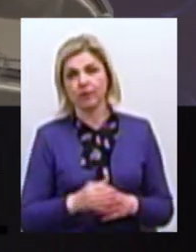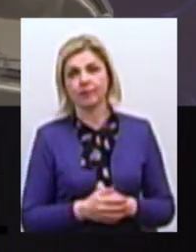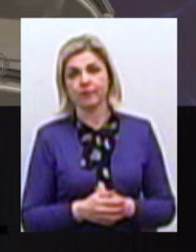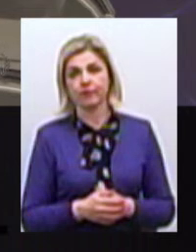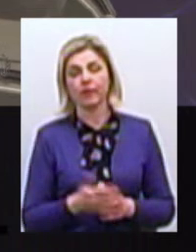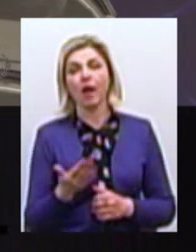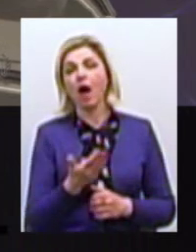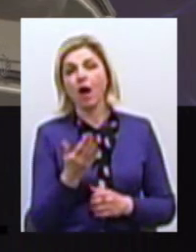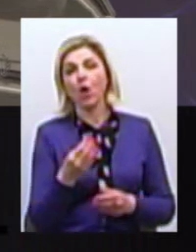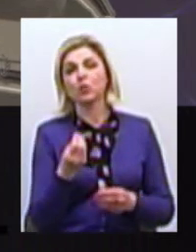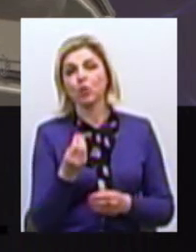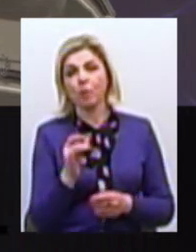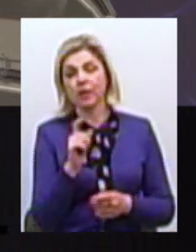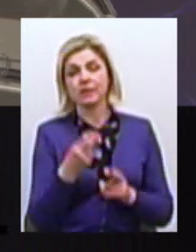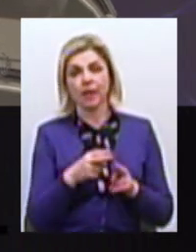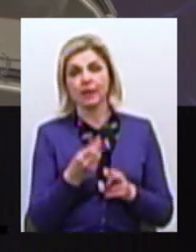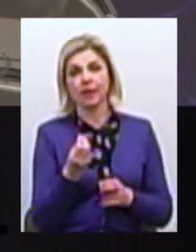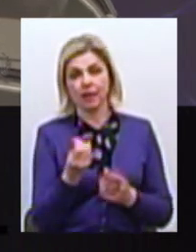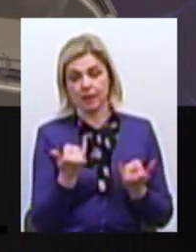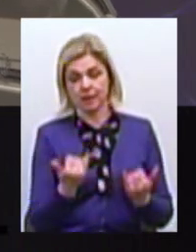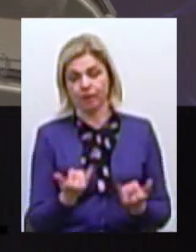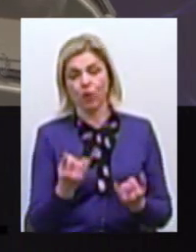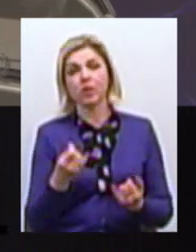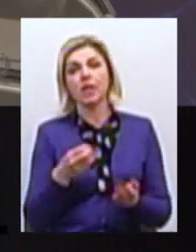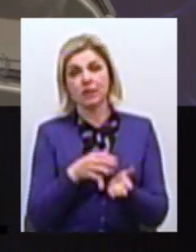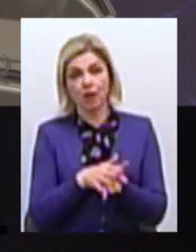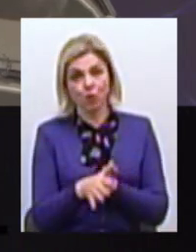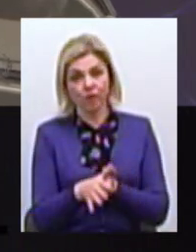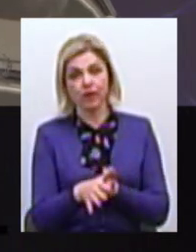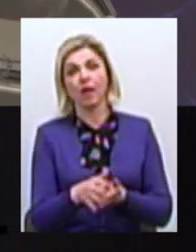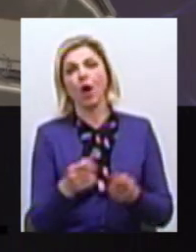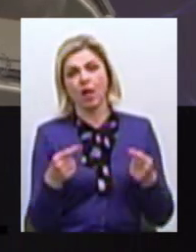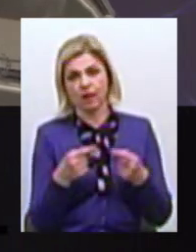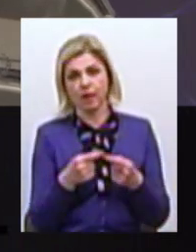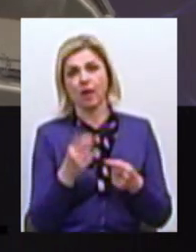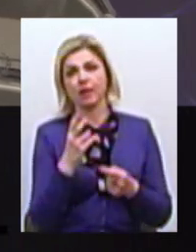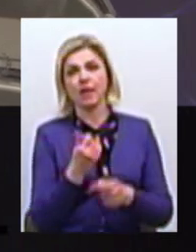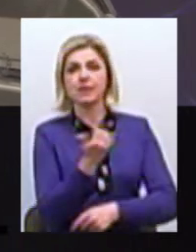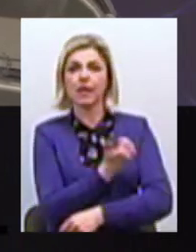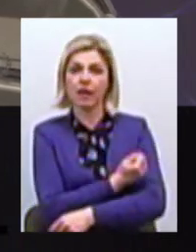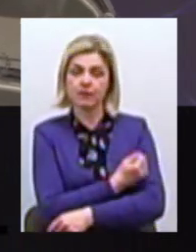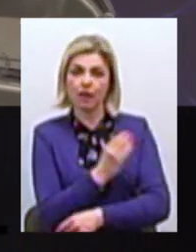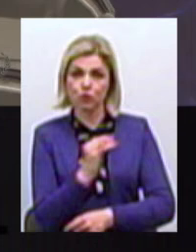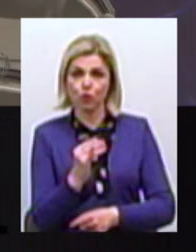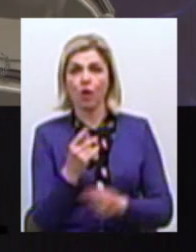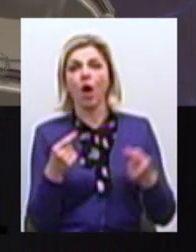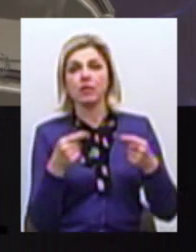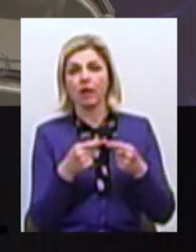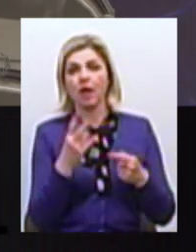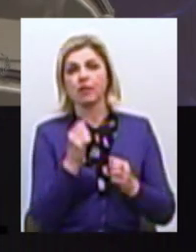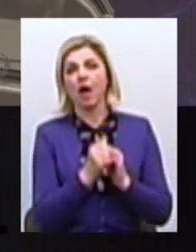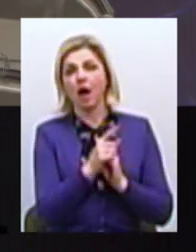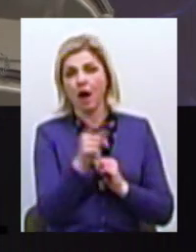и какая сумма из этих средств уже на сегодняшний день израсходована конкретно на стерилизацию, конкретно на